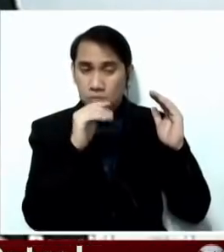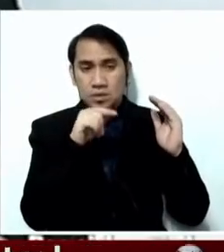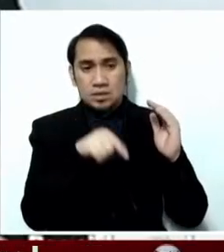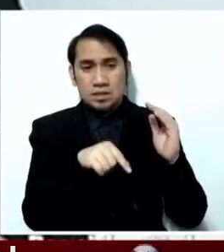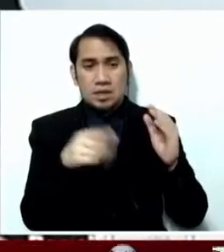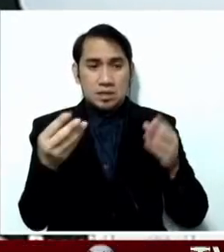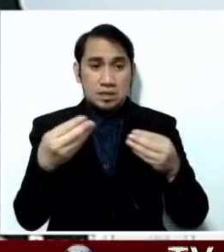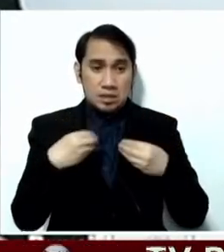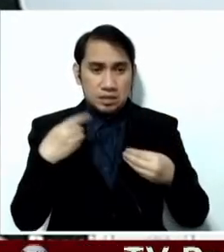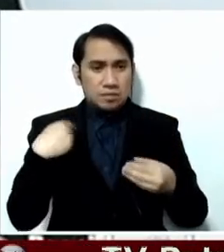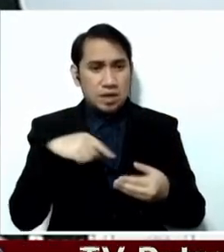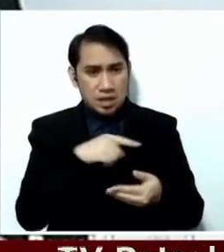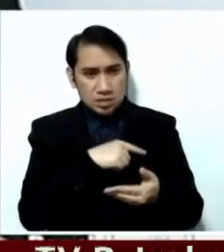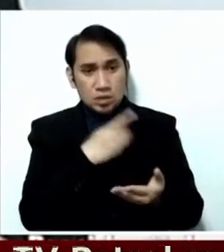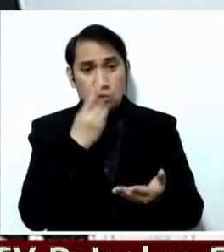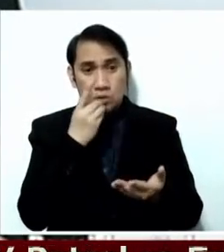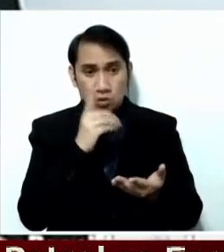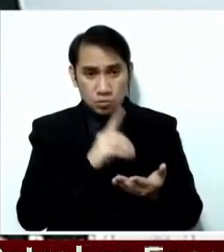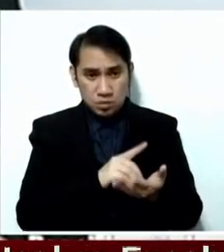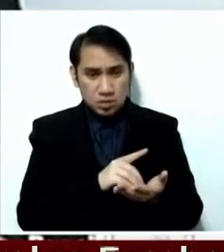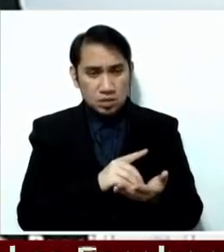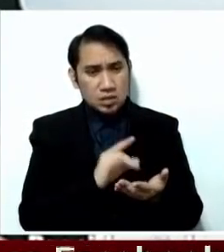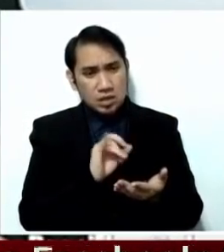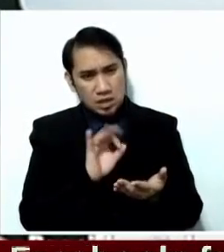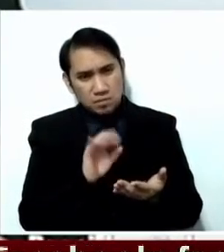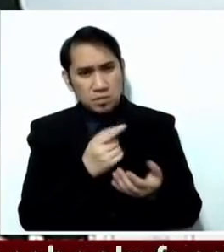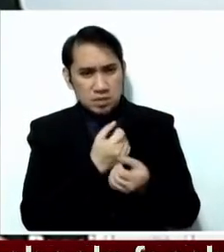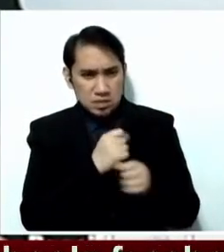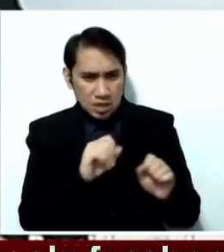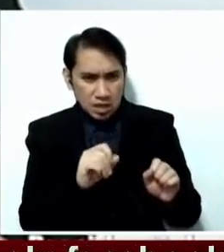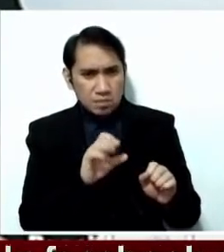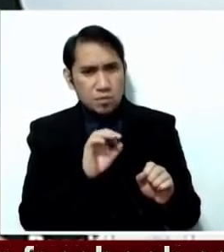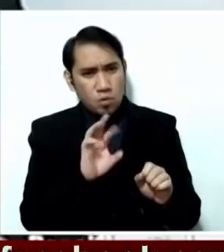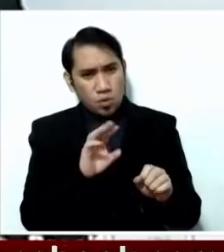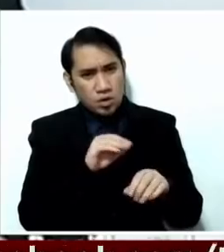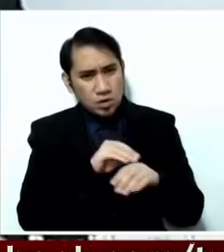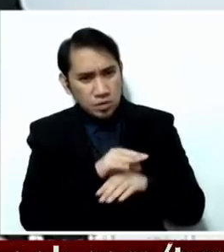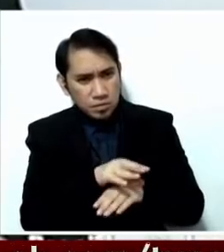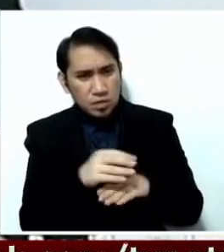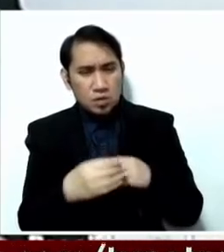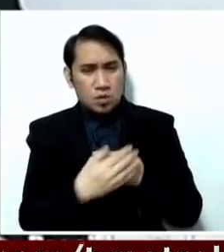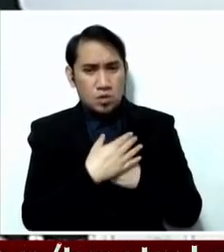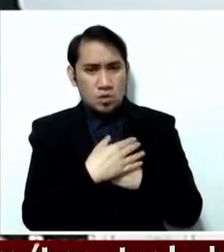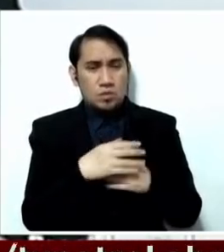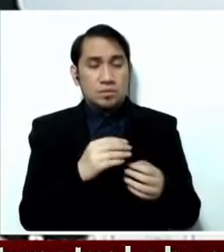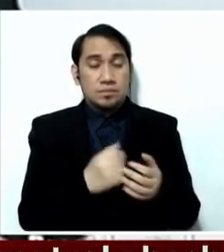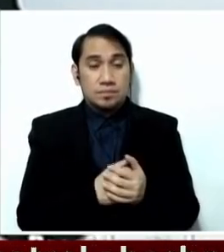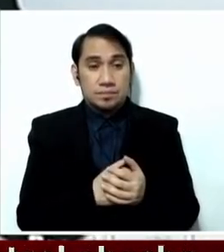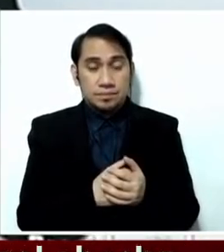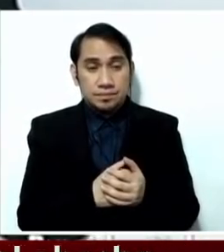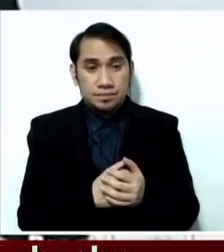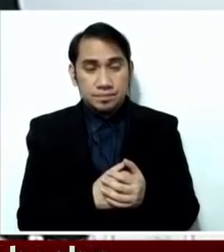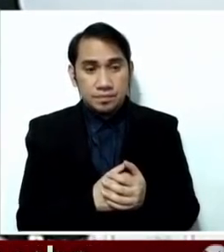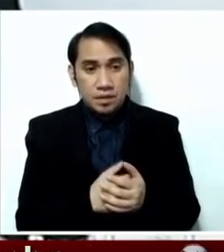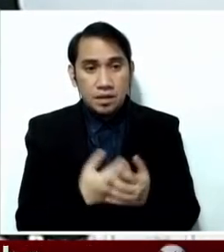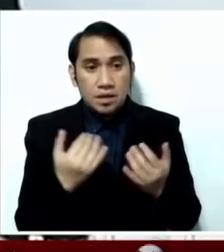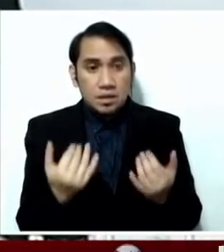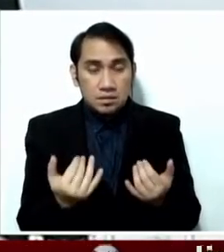data sa efficacy, safety and the effect on viral clearance of ivermectin